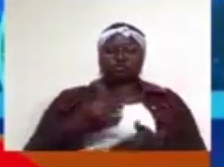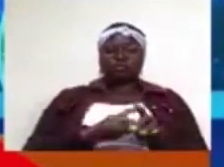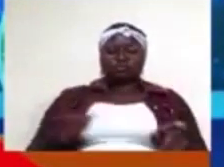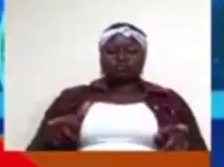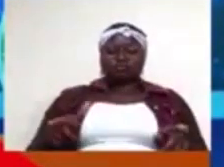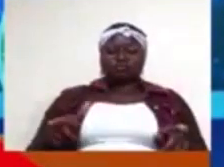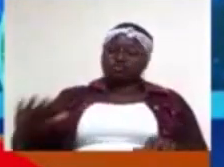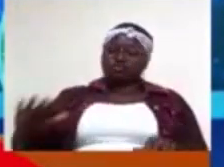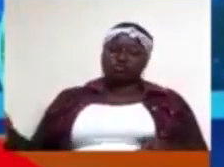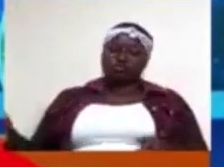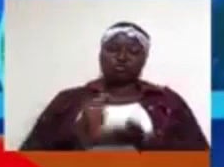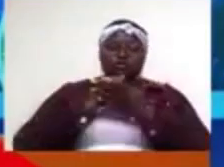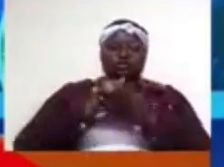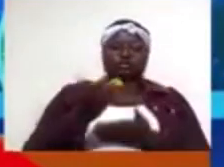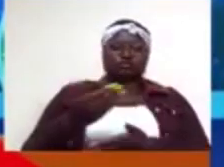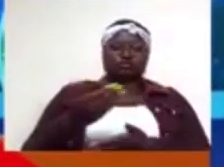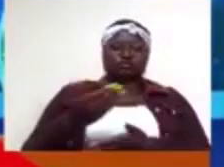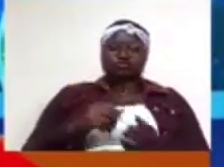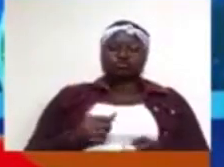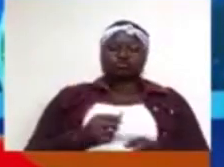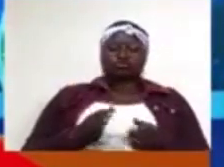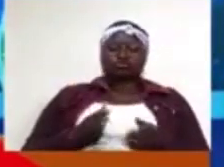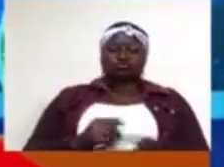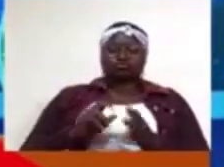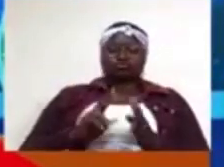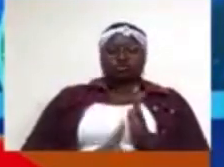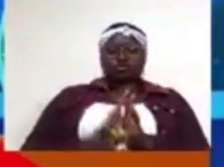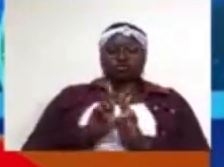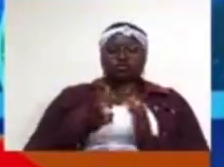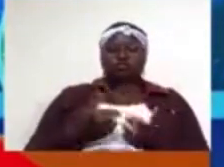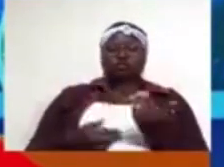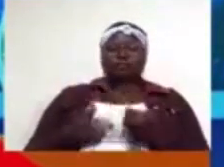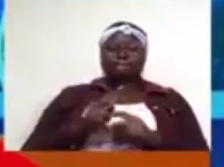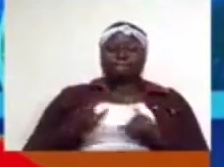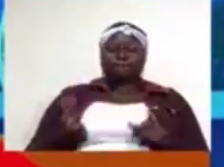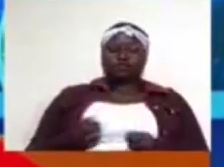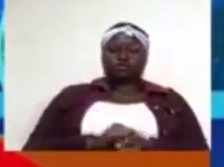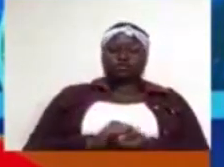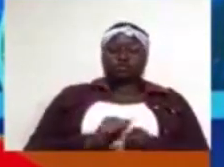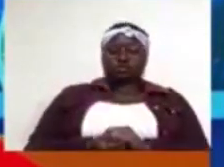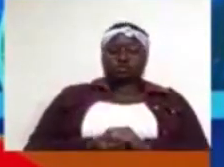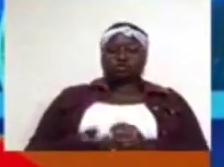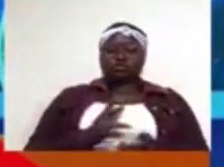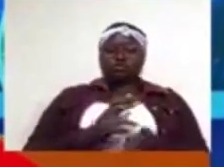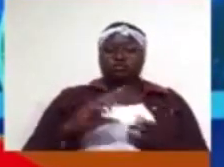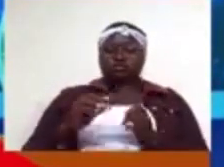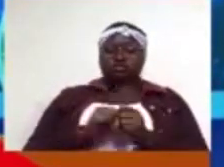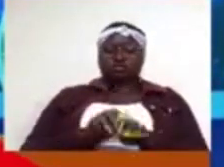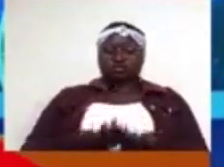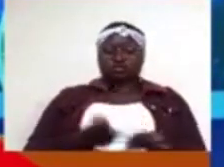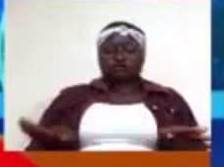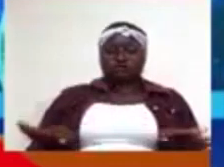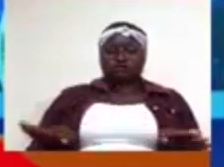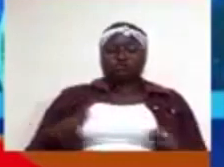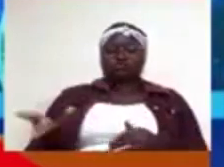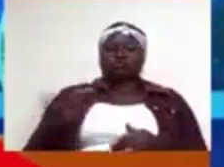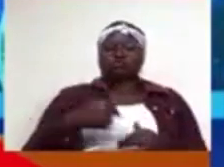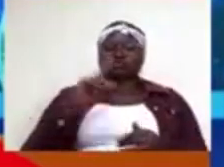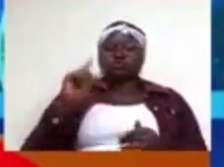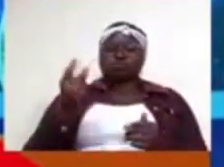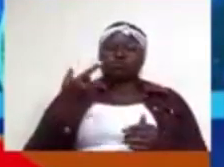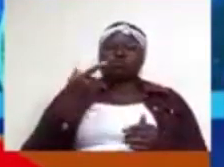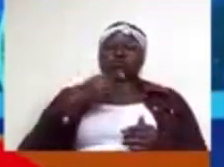ciana nitugutithania kurera waya gukorwo ati ndiganwe noi niwe gishagira no ishagira mundu umwe